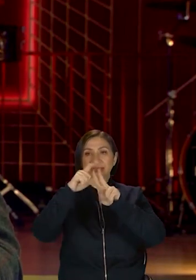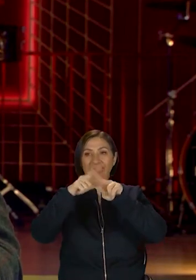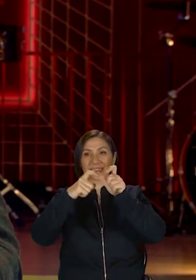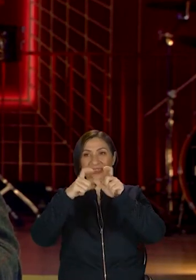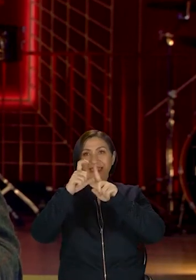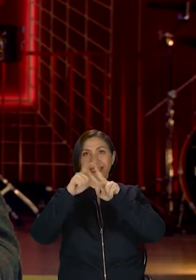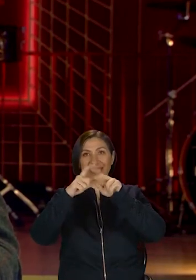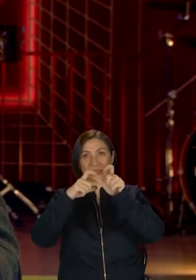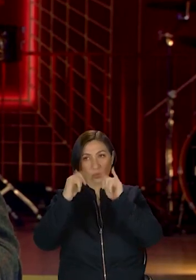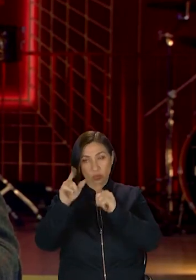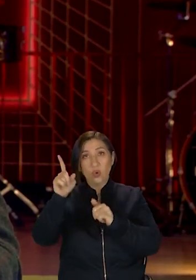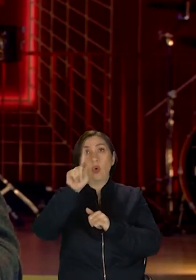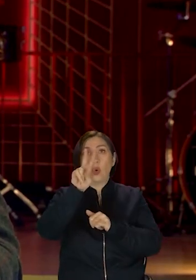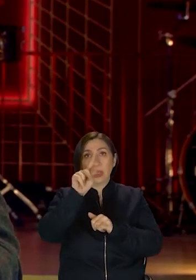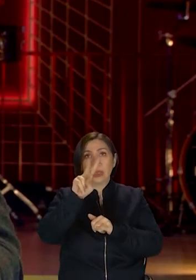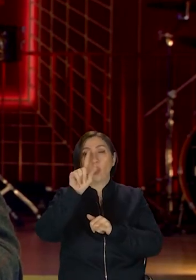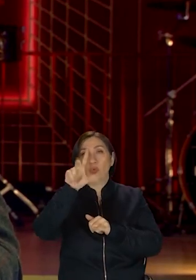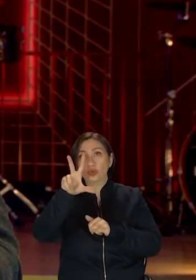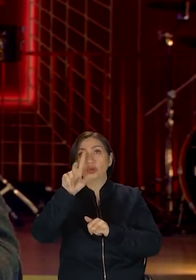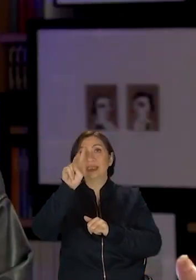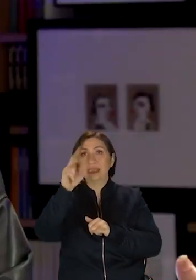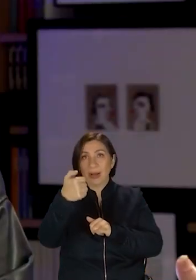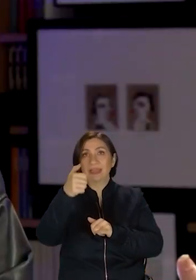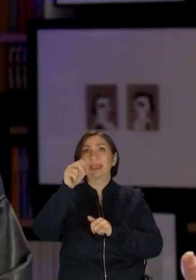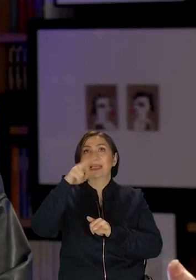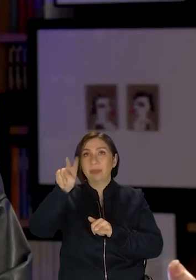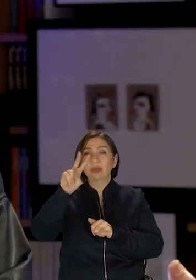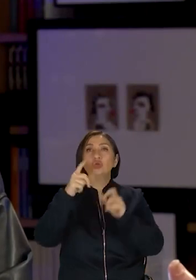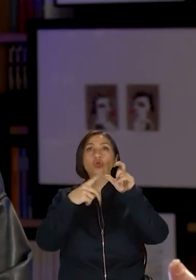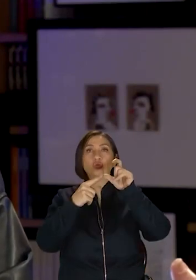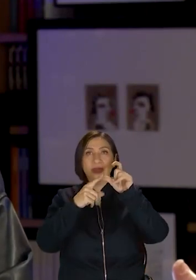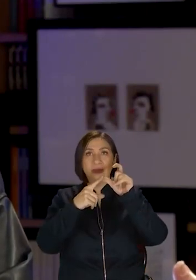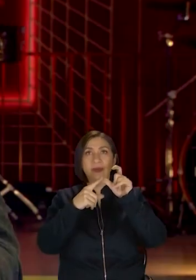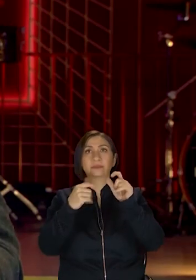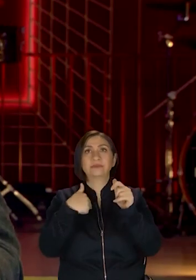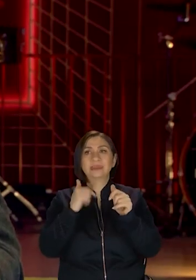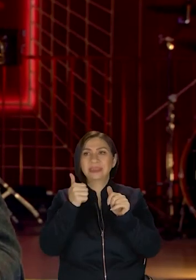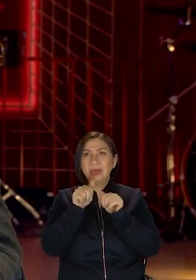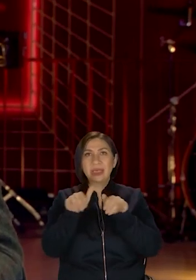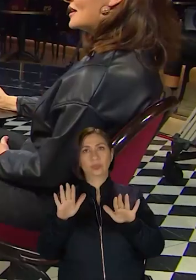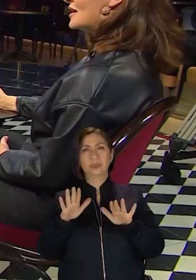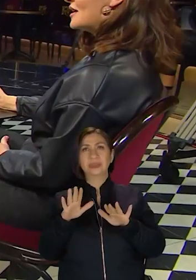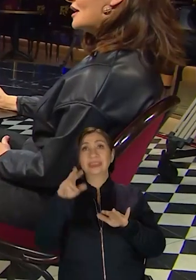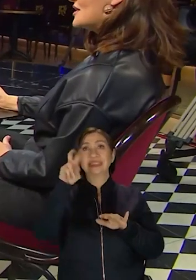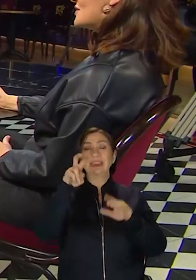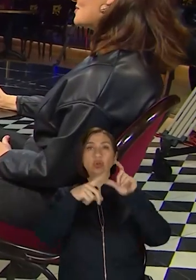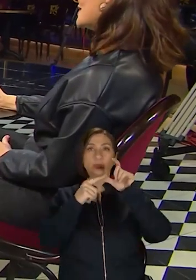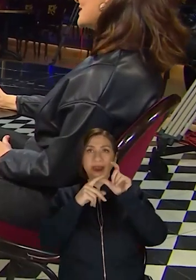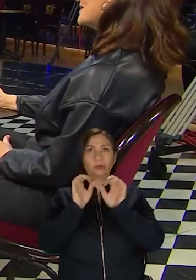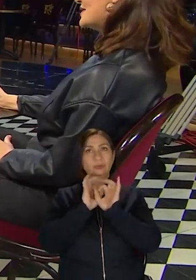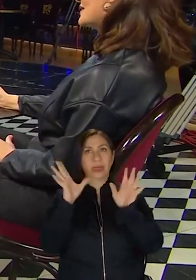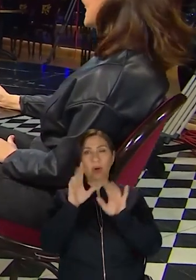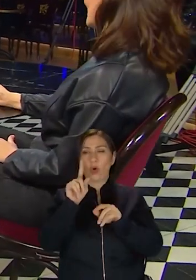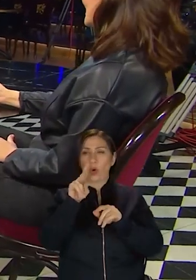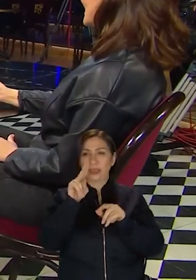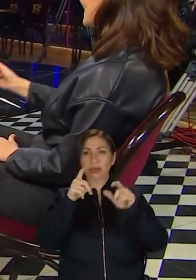Dastas'tasınız. 12, 13, 26, 27 Şubat. Çok güzelmiş. Biz ne zaman yayınlanıyoruz? 8 Şubat'ta. Yani